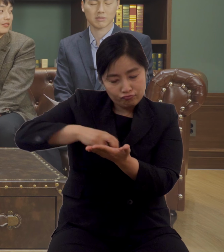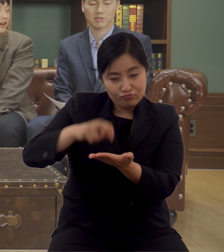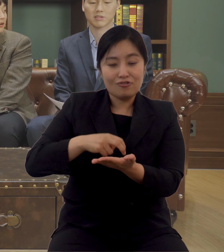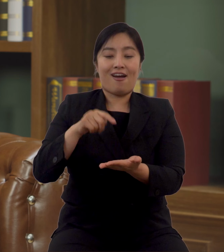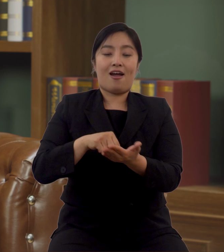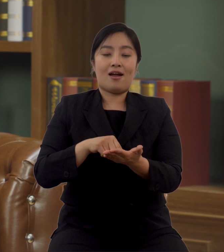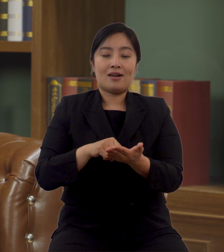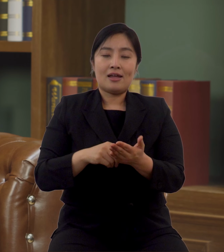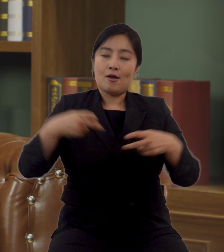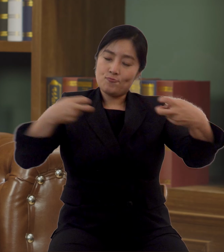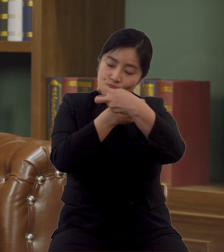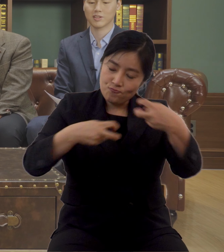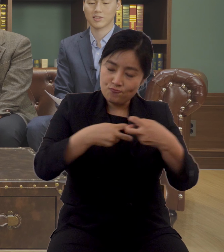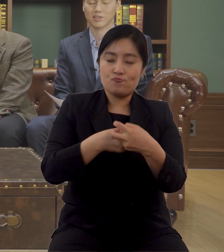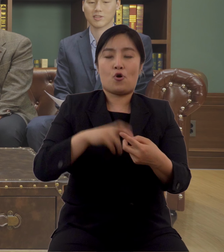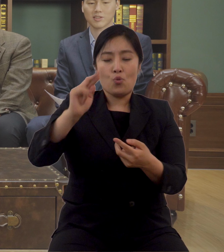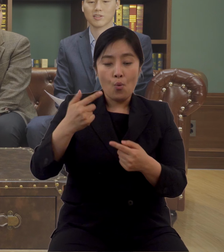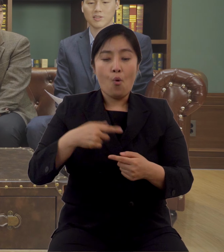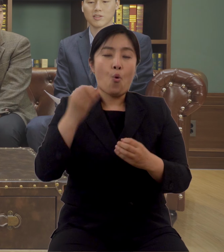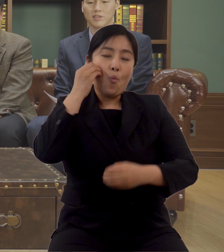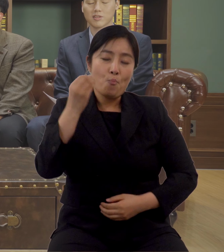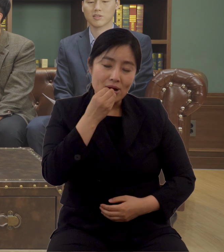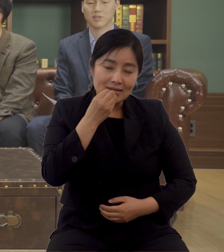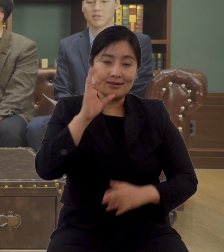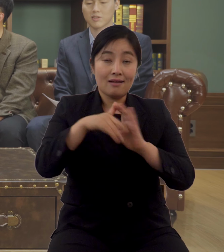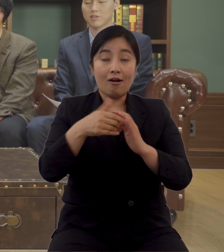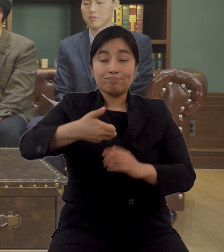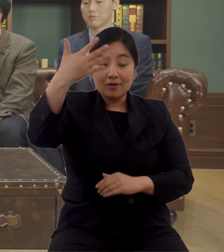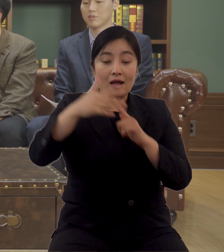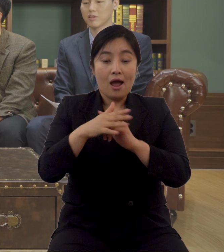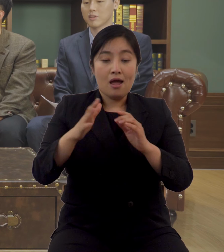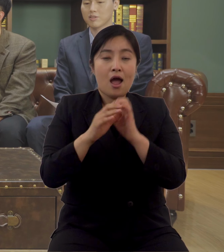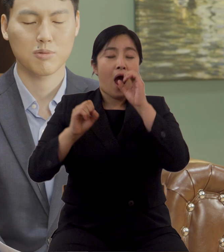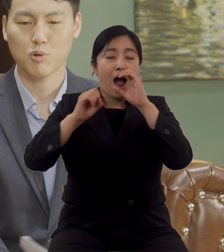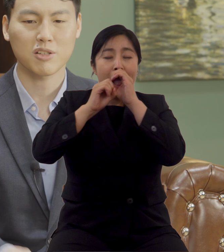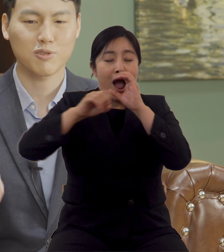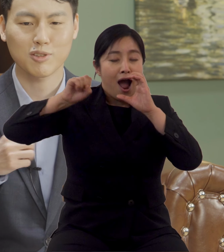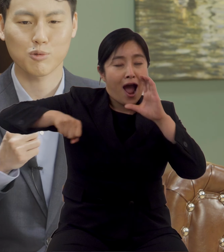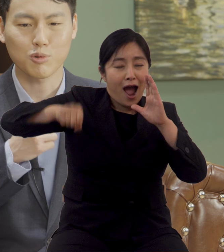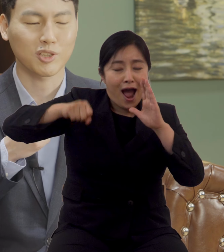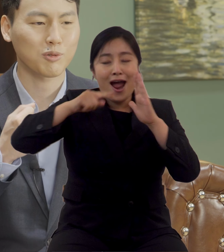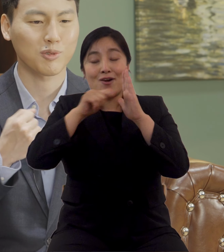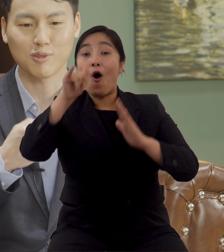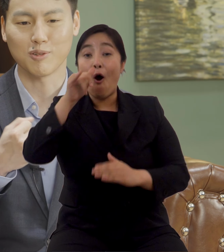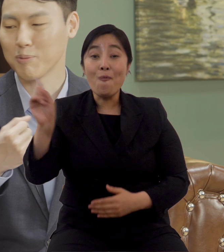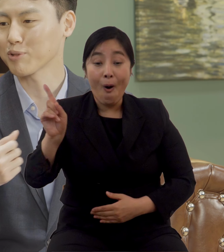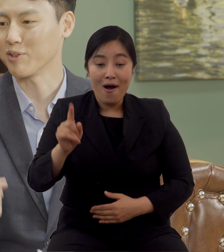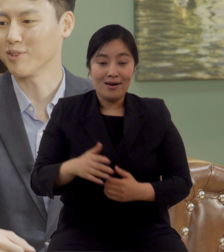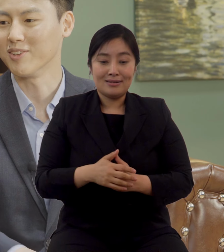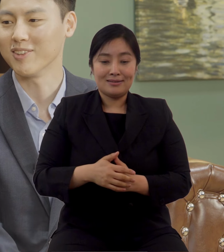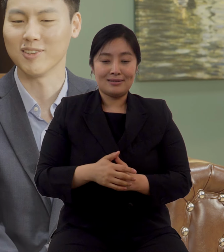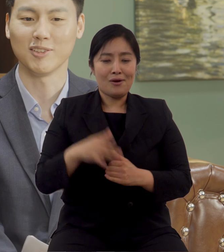문자로도 맨날 받고 대중교통을 이용해도 또 홈페이지 들어가도 이렇게 적혀 있더라고요. 심지어 확성기 들고 차로 이거